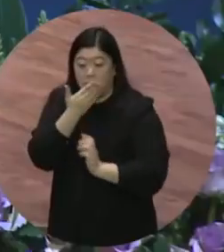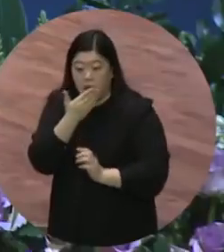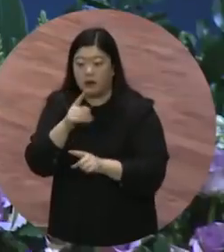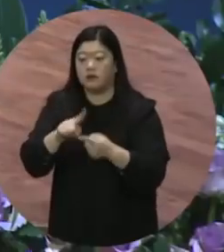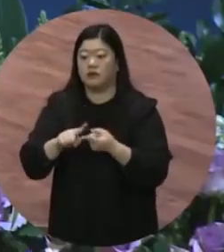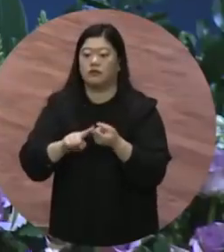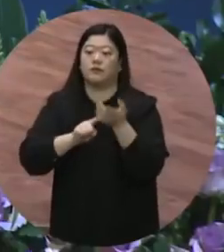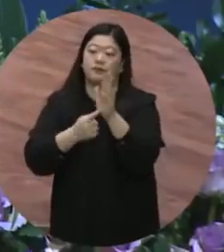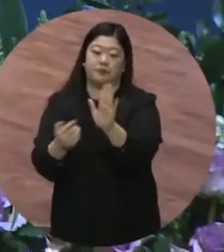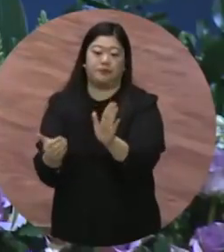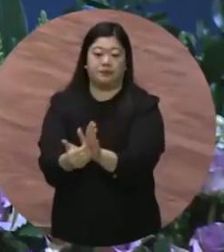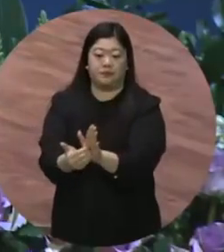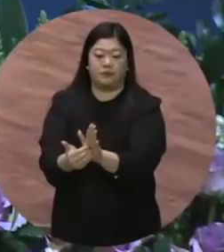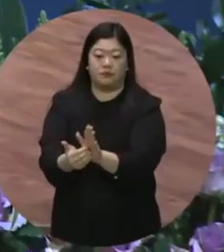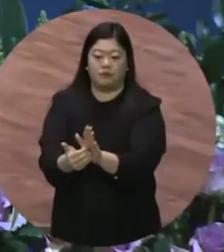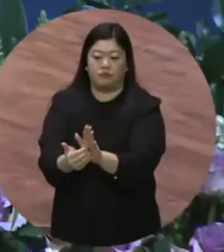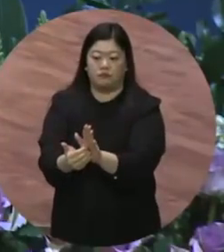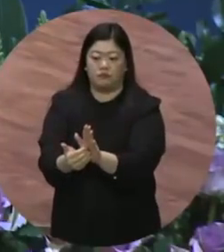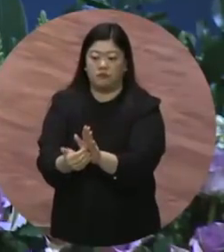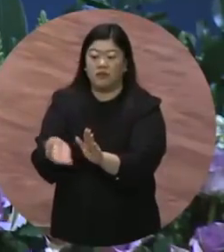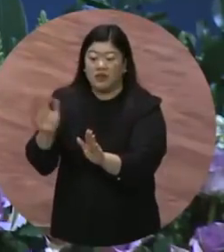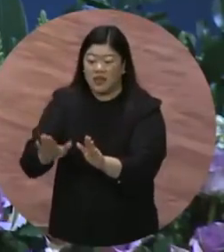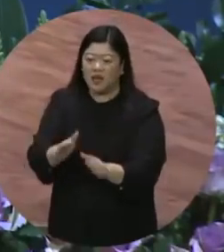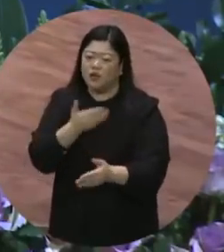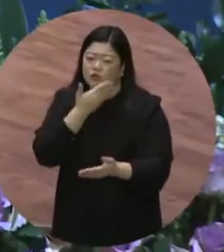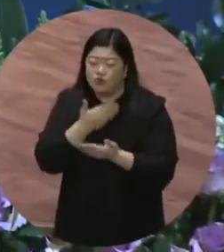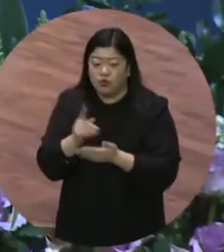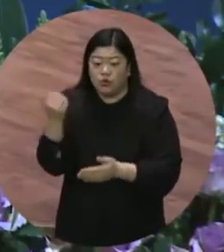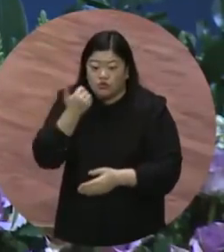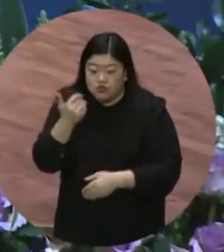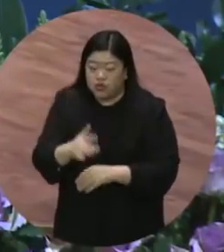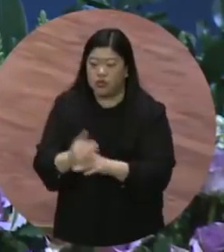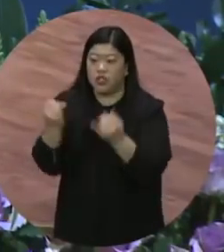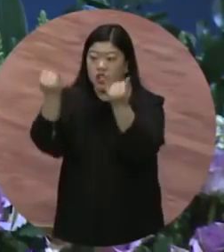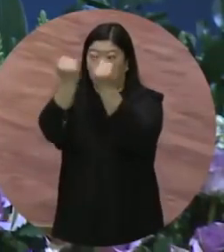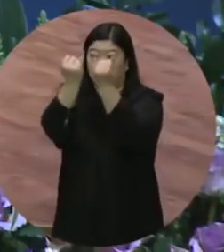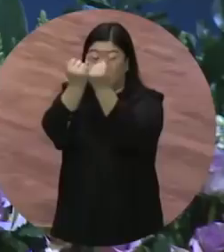근데 중요한 것이 뭐냐? 여자의 후손이 누구를 통해 올 것인가?